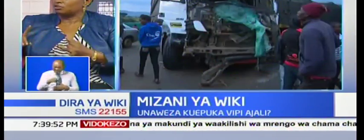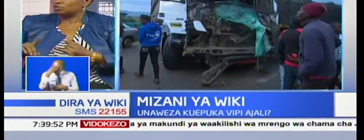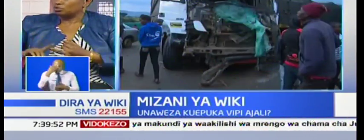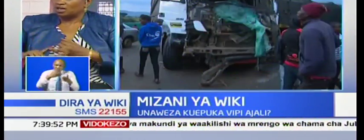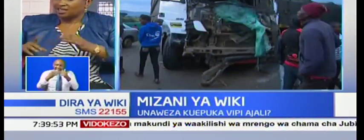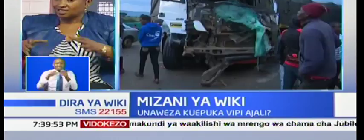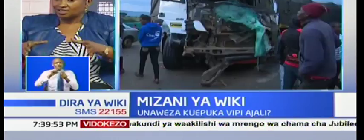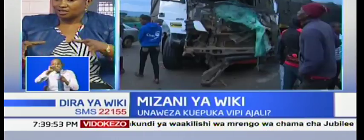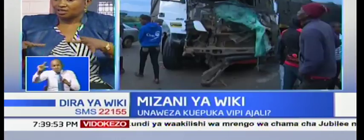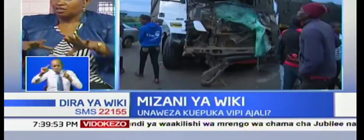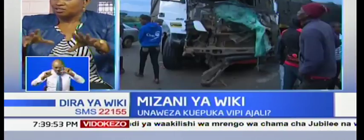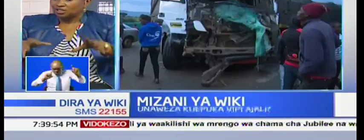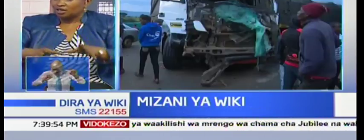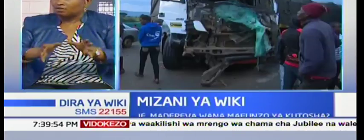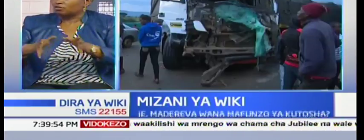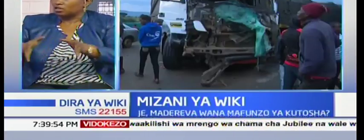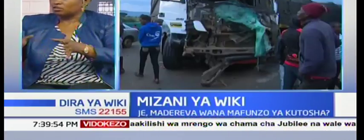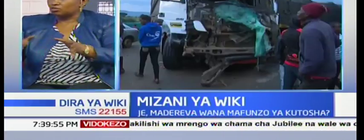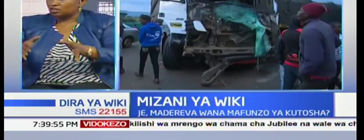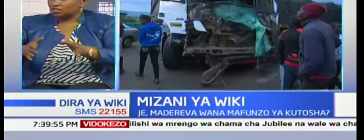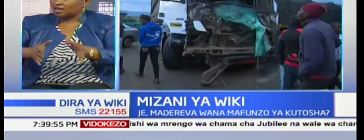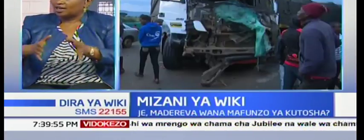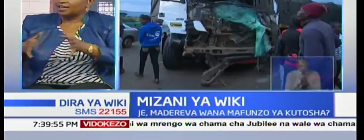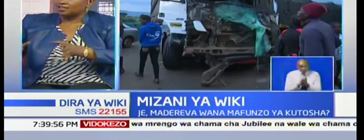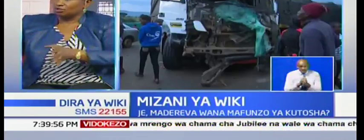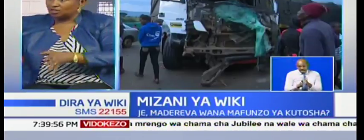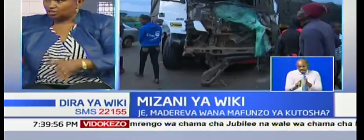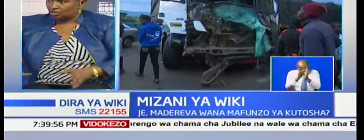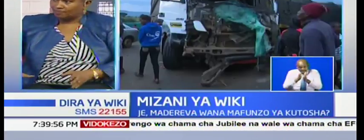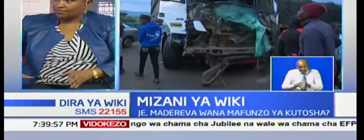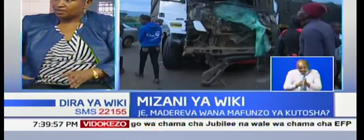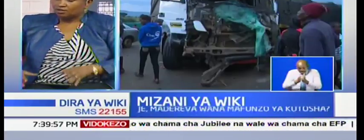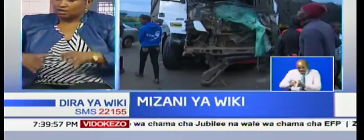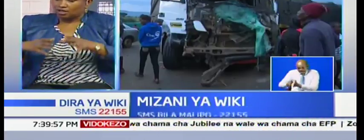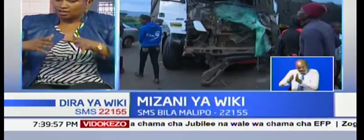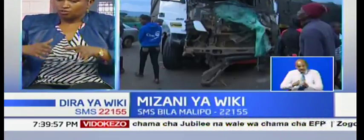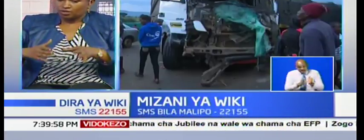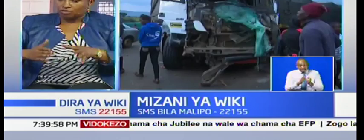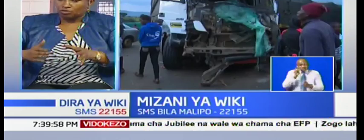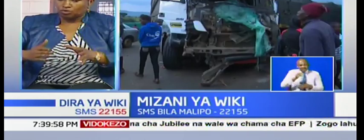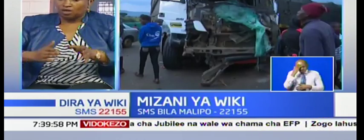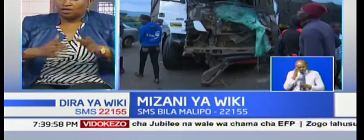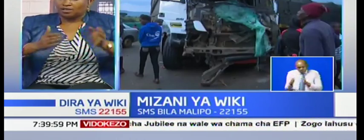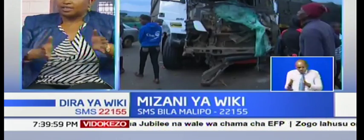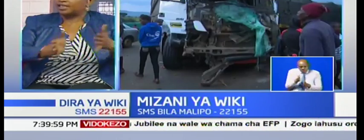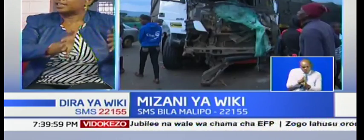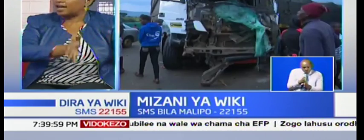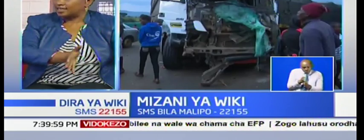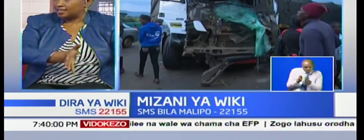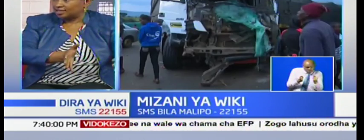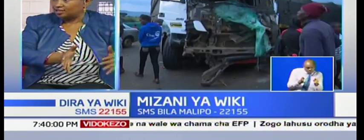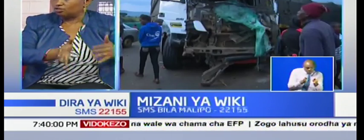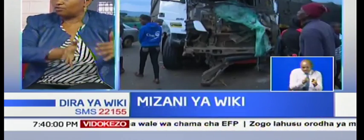lazima ujue hata zile njia tunazitanga lane usage, ili uweze kujua ni lane